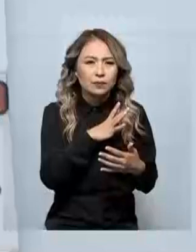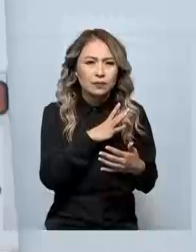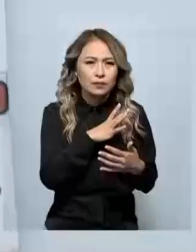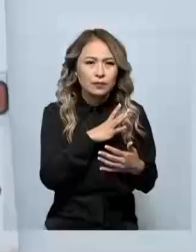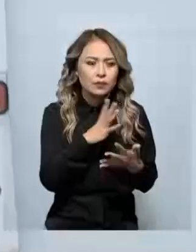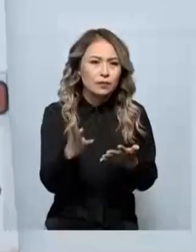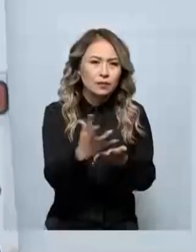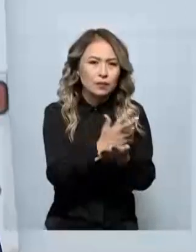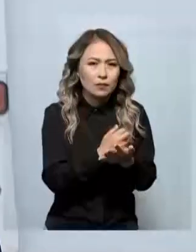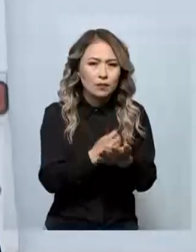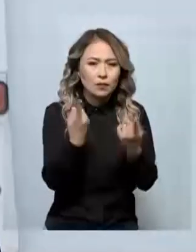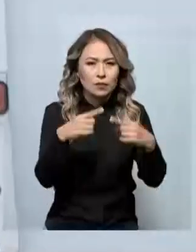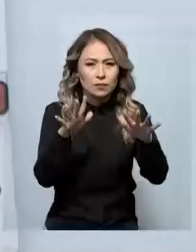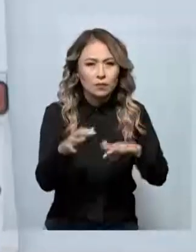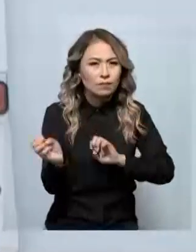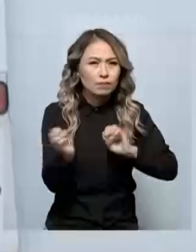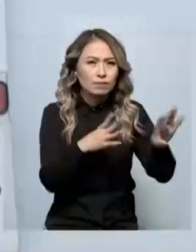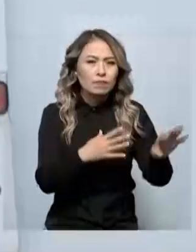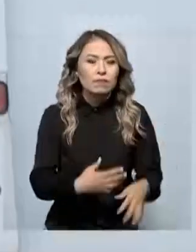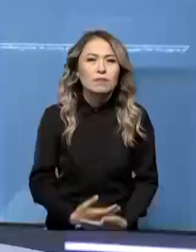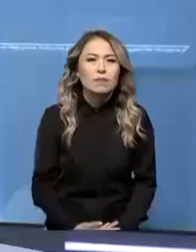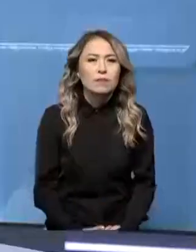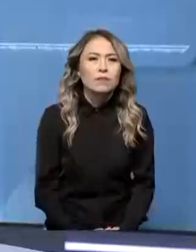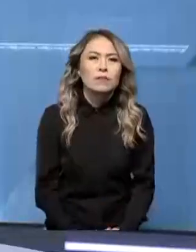алып қауіпсіз жерге шығарып тастайды.